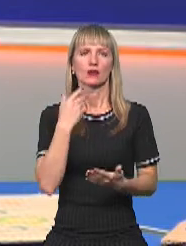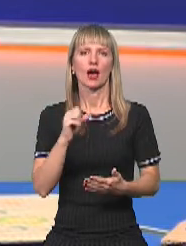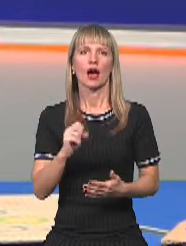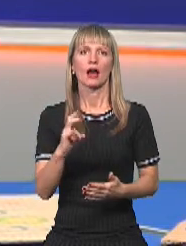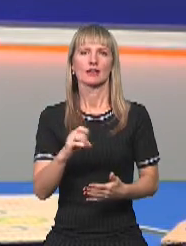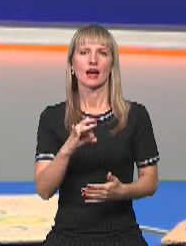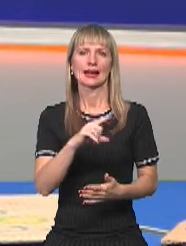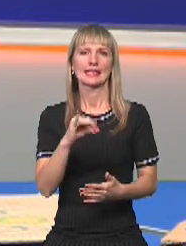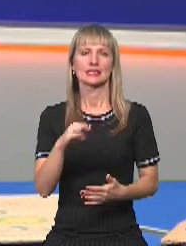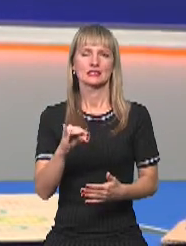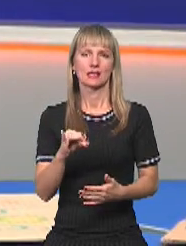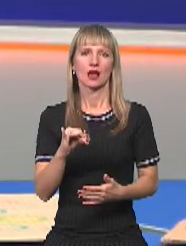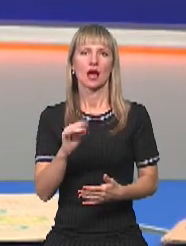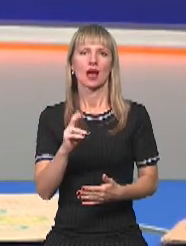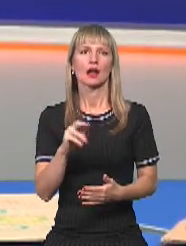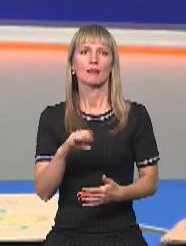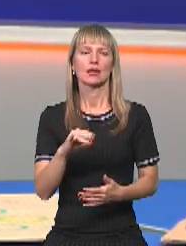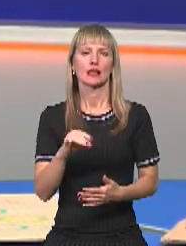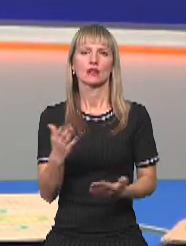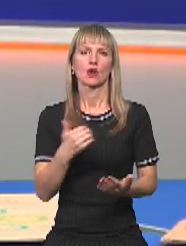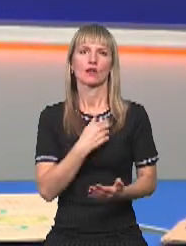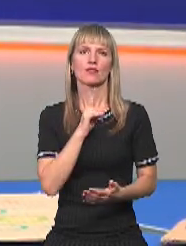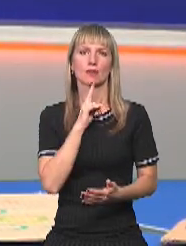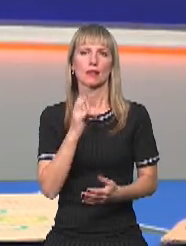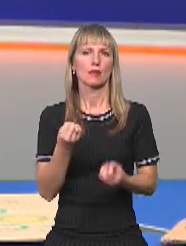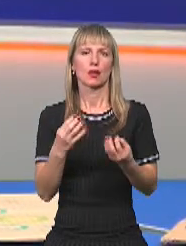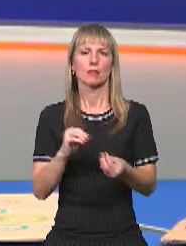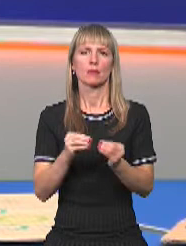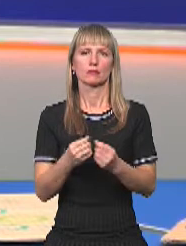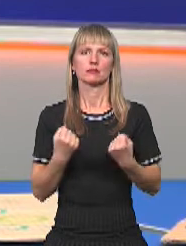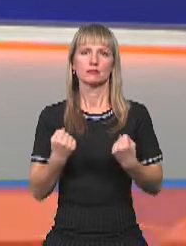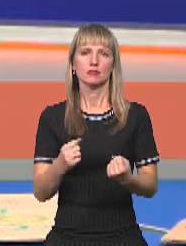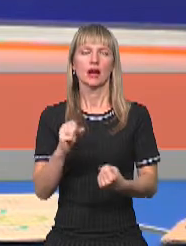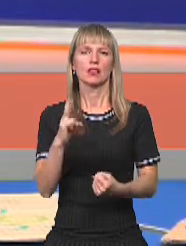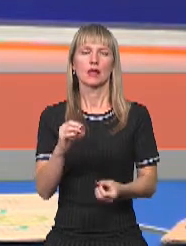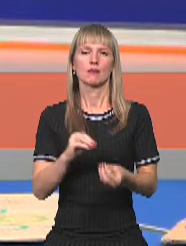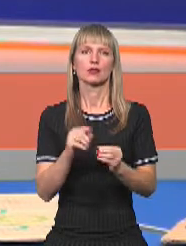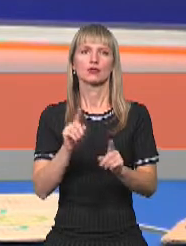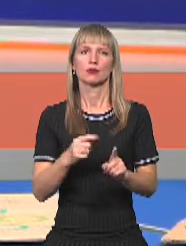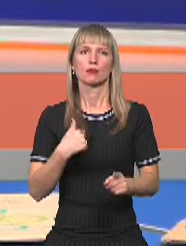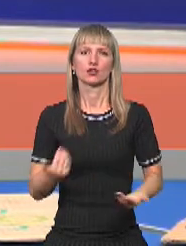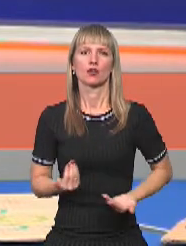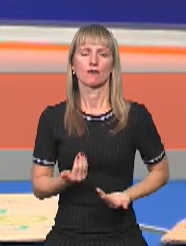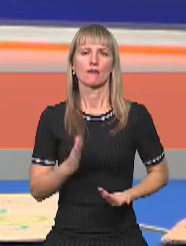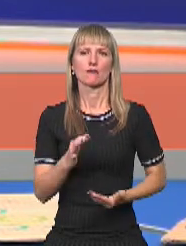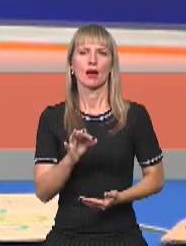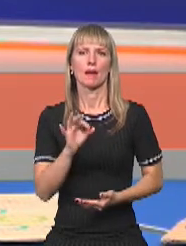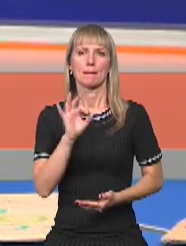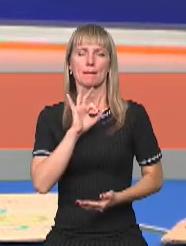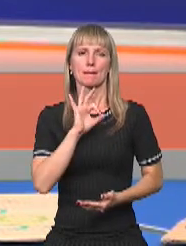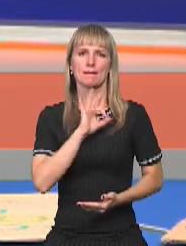анархисты-антикапиталисты, которые хотели обратить внимание не просто на проблему автомобилей, а на проблему того, что мы живем в потребительском